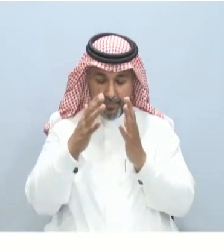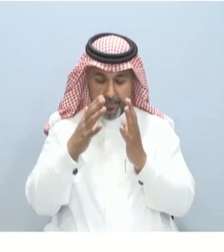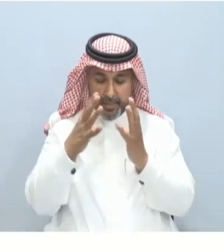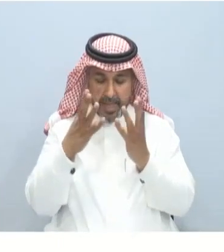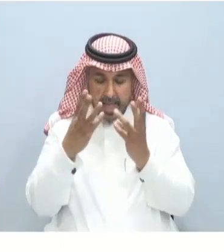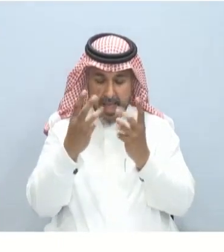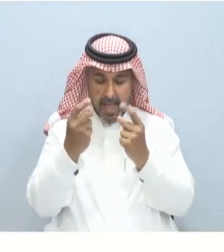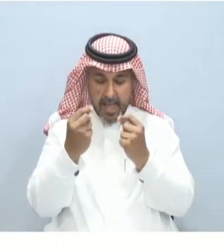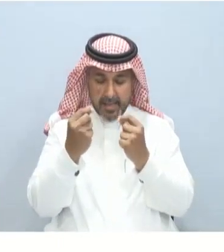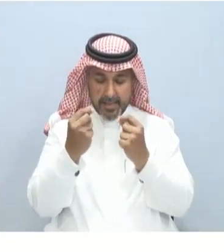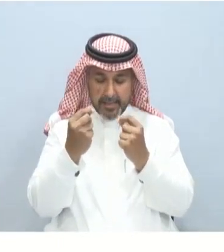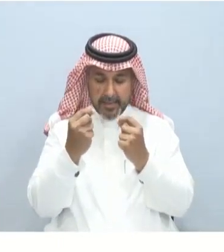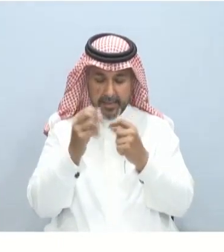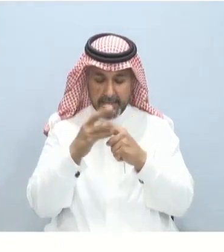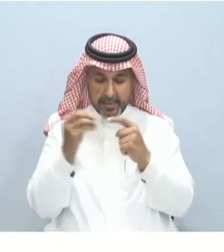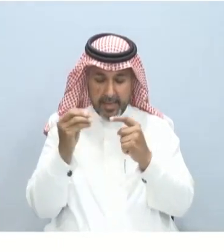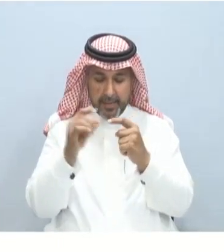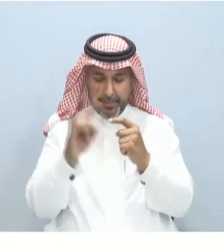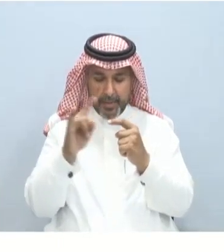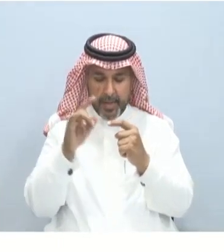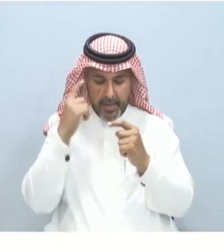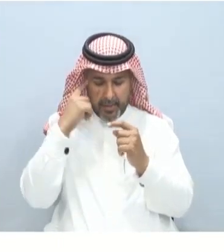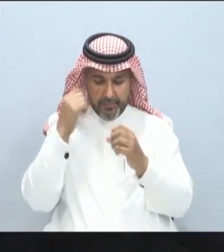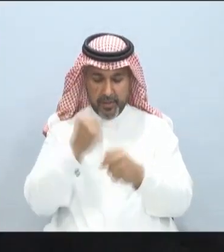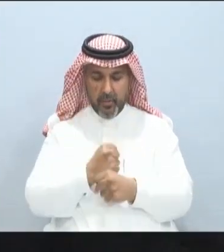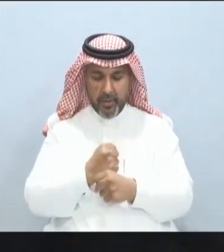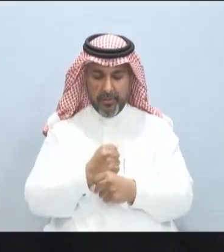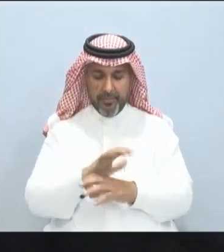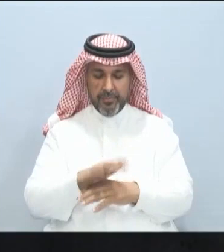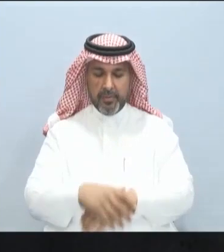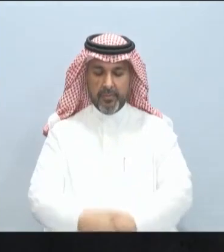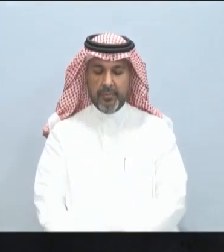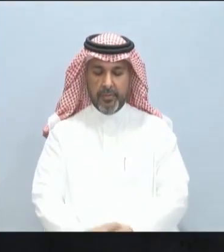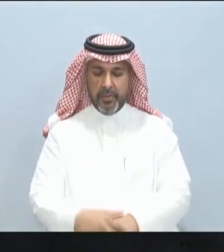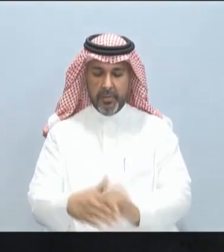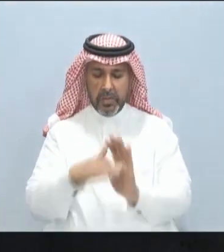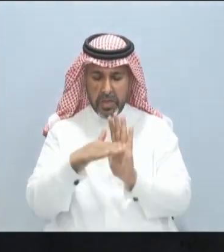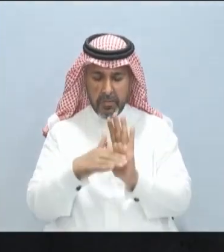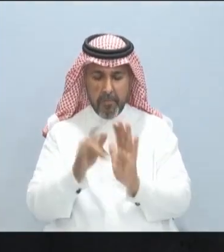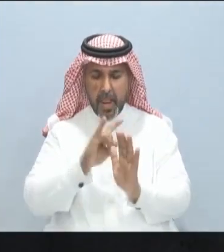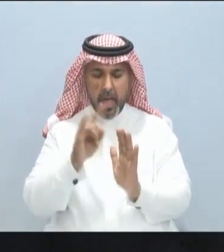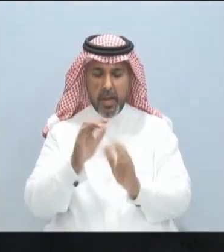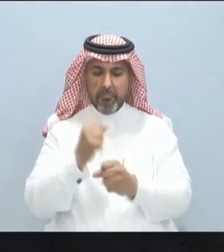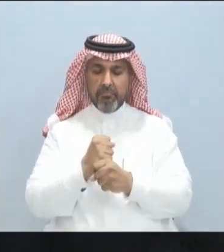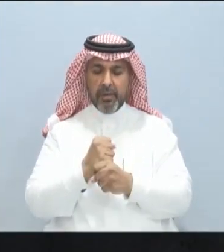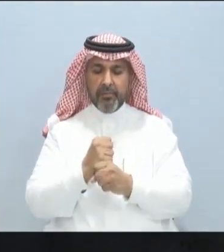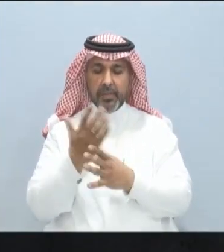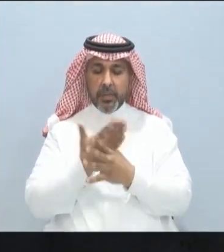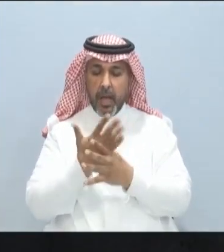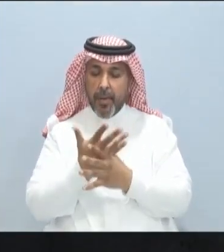الحدود لا تشكل مربعا كاملا لذلك نتوقف عن استكمال هذه الشروط بمجرد